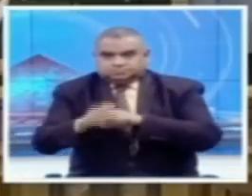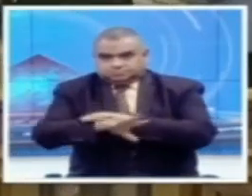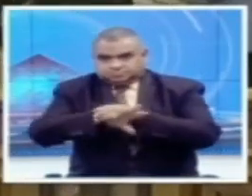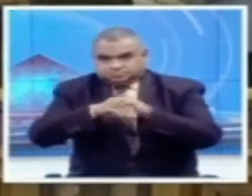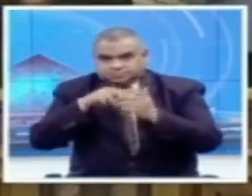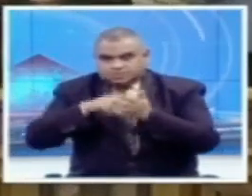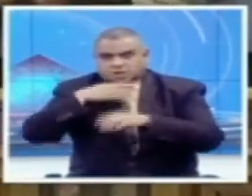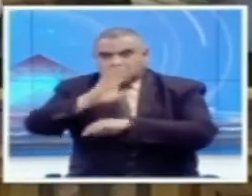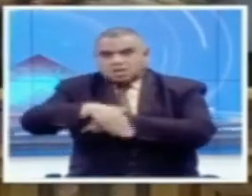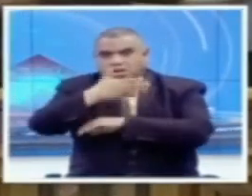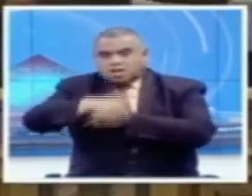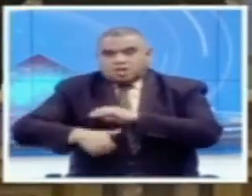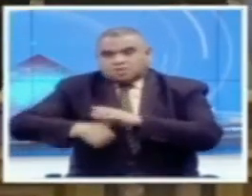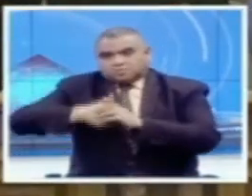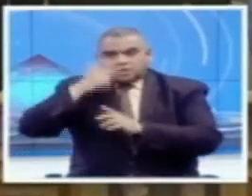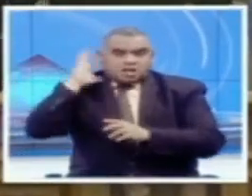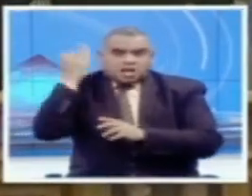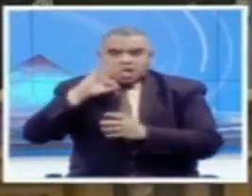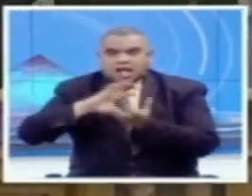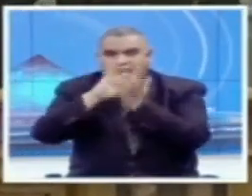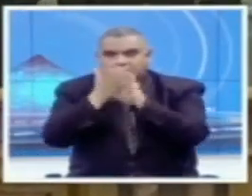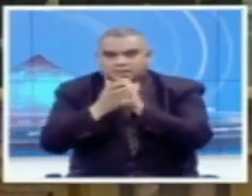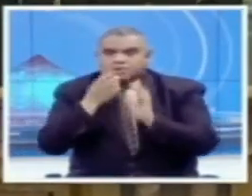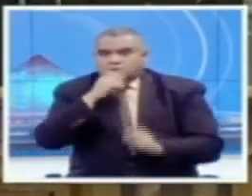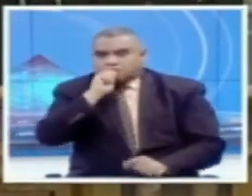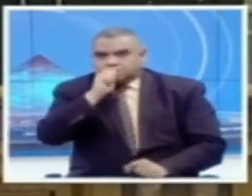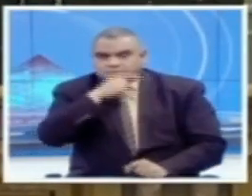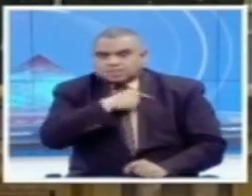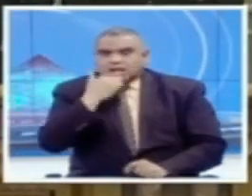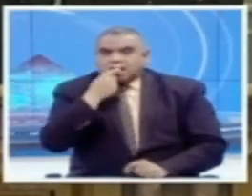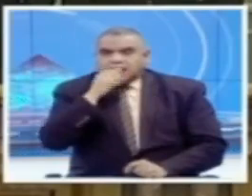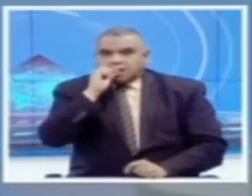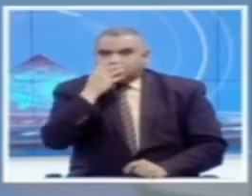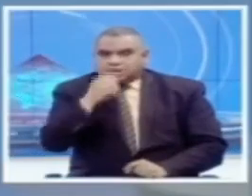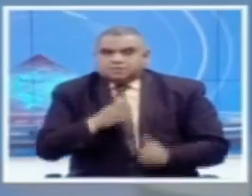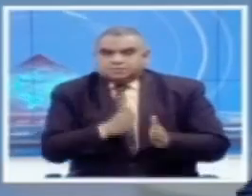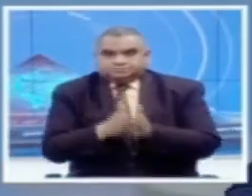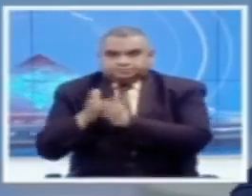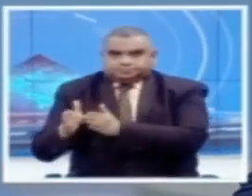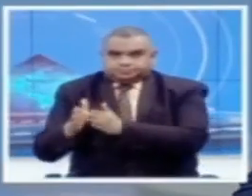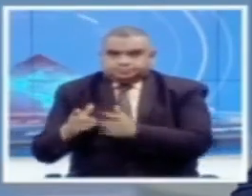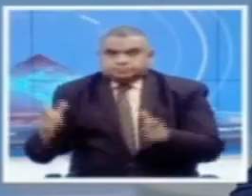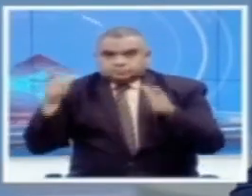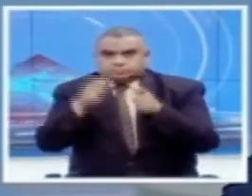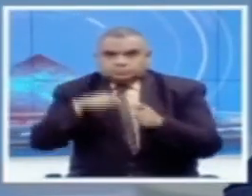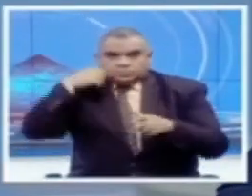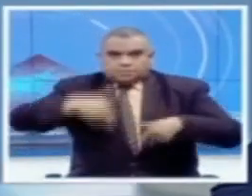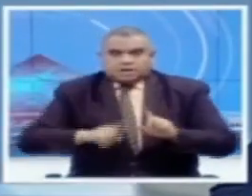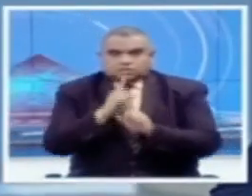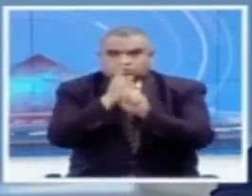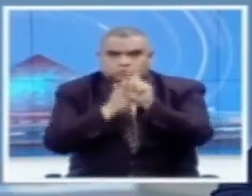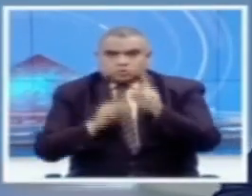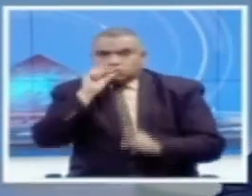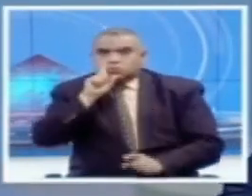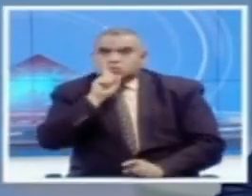خارطة إنتاج الطاقة عالمية. حماد العربي، التلفزيون المصري. عقد رئيس الوزراء الدكتور